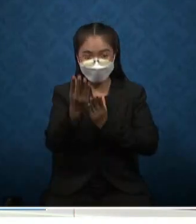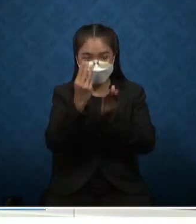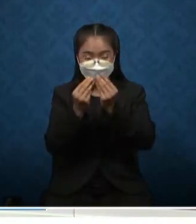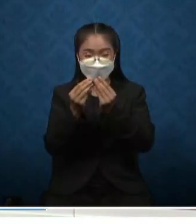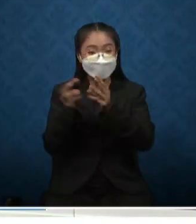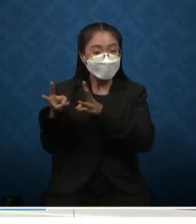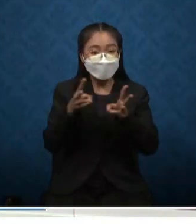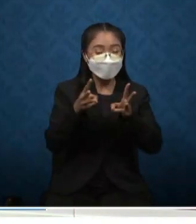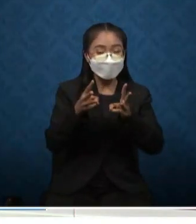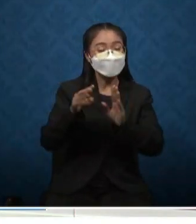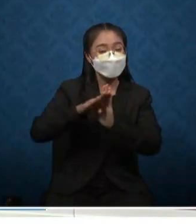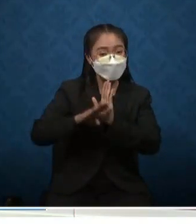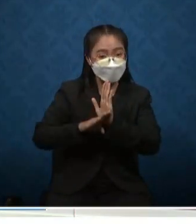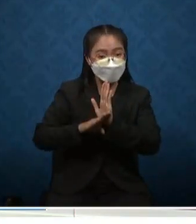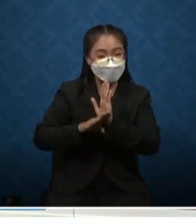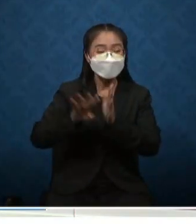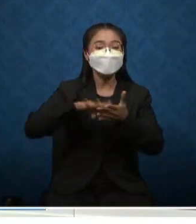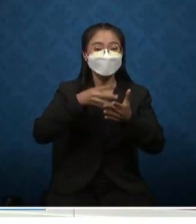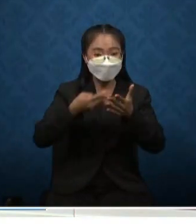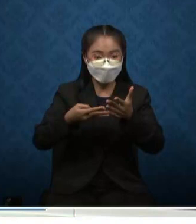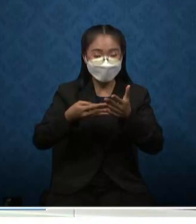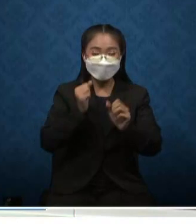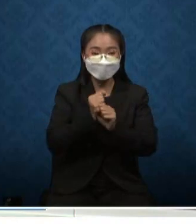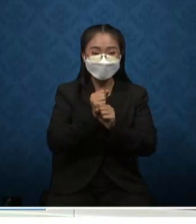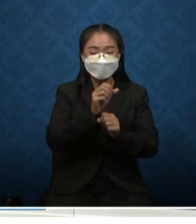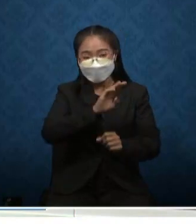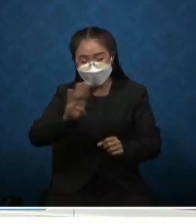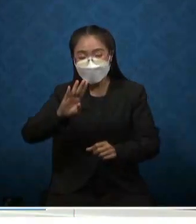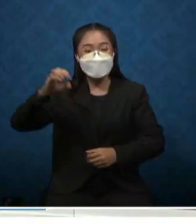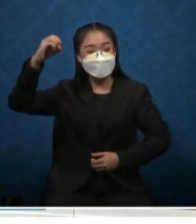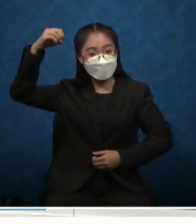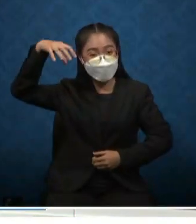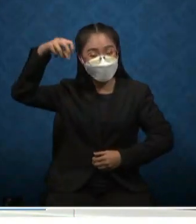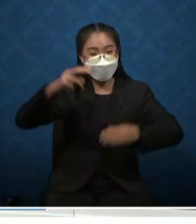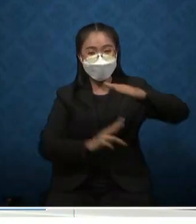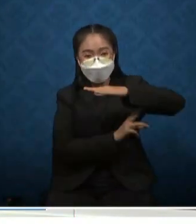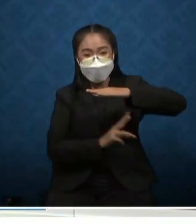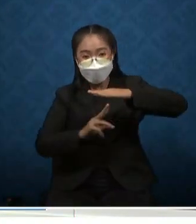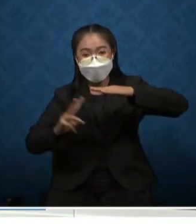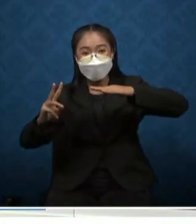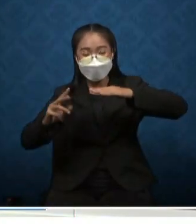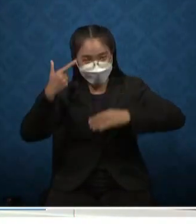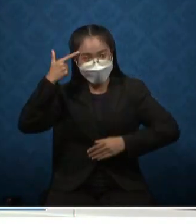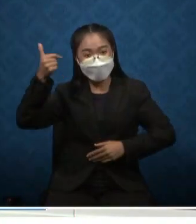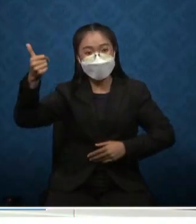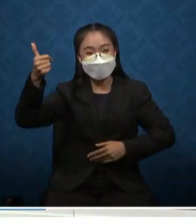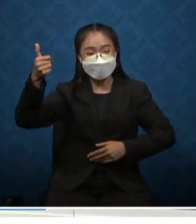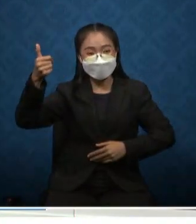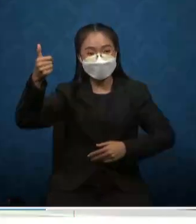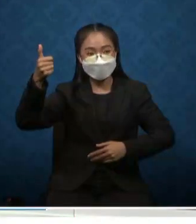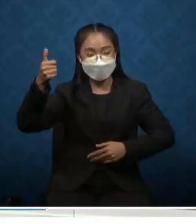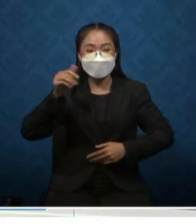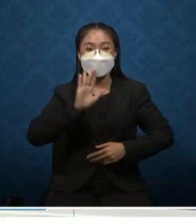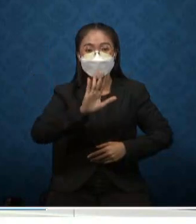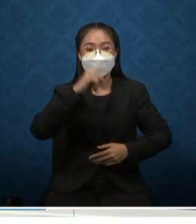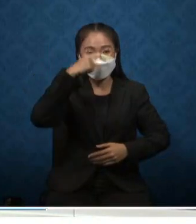ทางการขับเคลื่อนแผนระบบโครงข่ายไฟฟ้าอัจฉริยะภาษาอังกฤษ Smart Gridของ